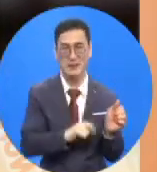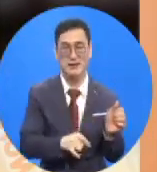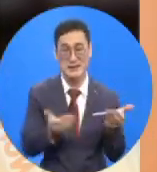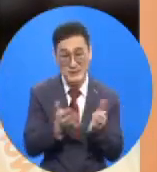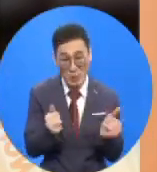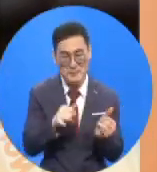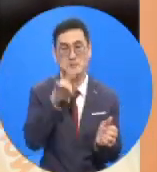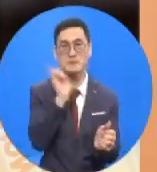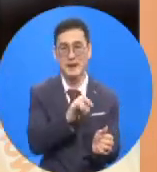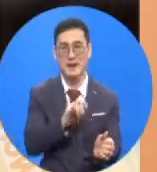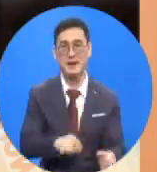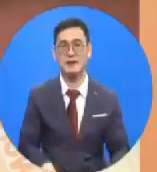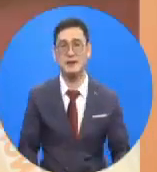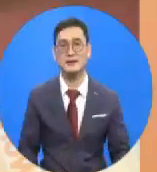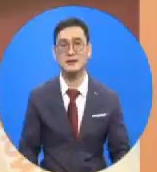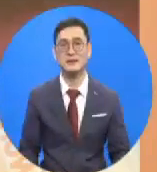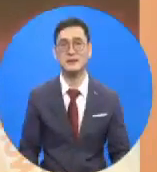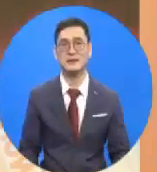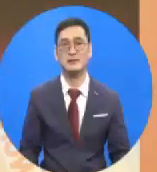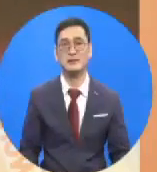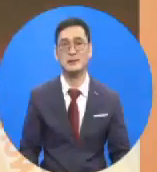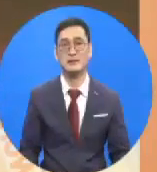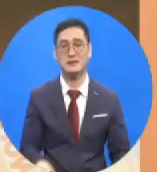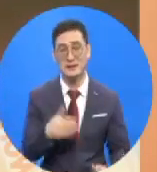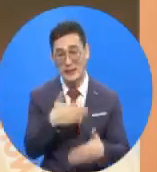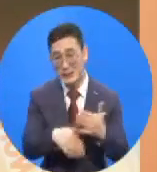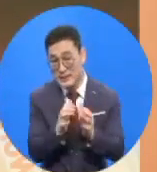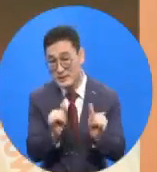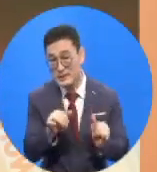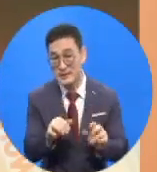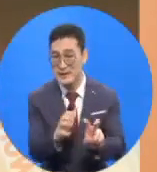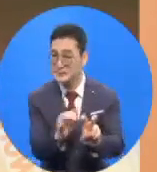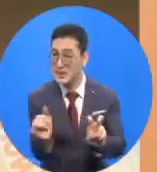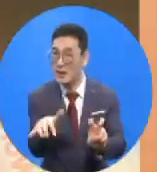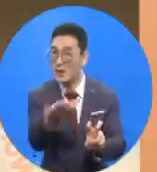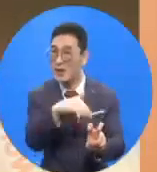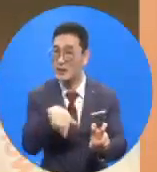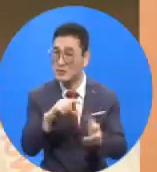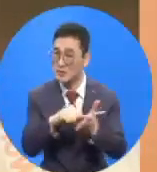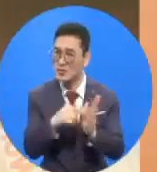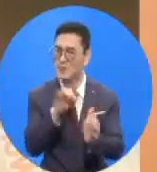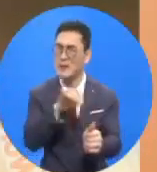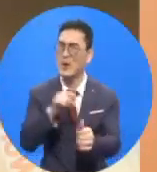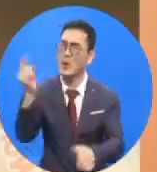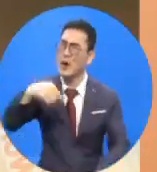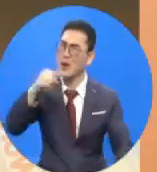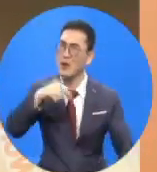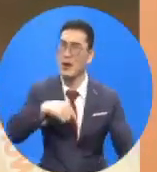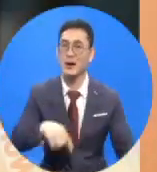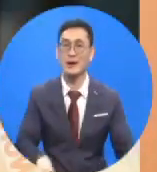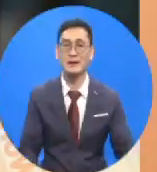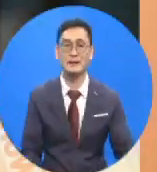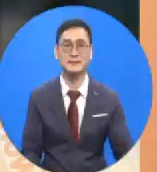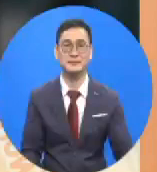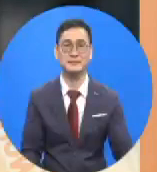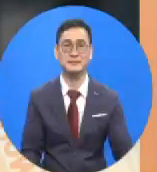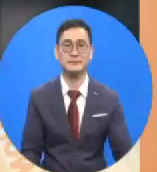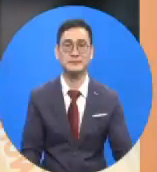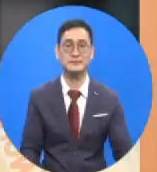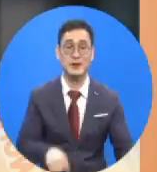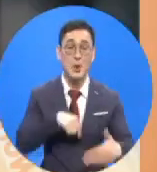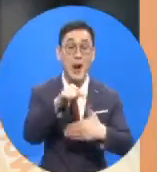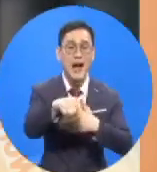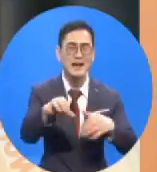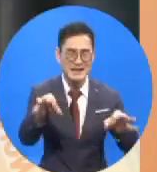됐구요 20여명의 그리고 이게 잠깐 참 간 흥을 돋구기 위해서 거리 2개를 최대한 야외 니까 하는